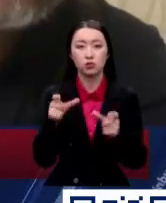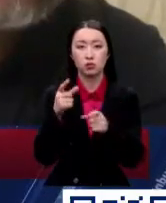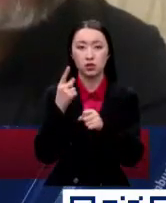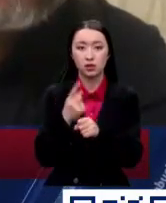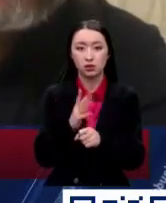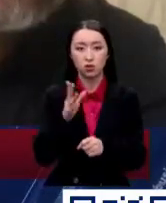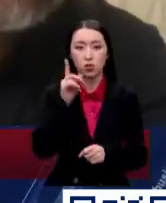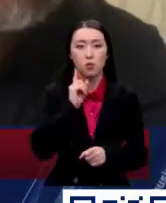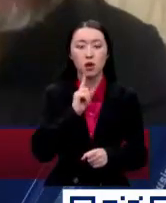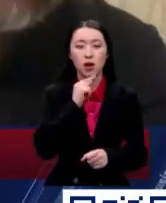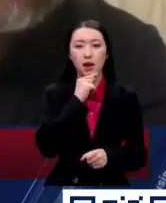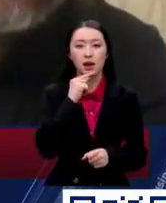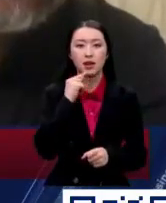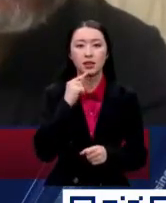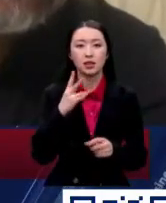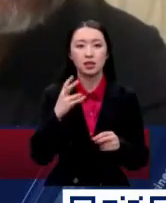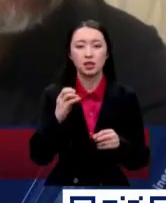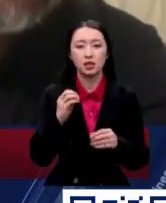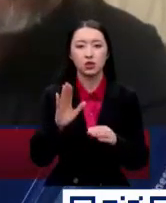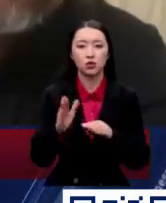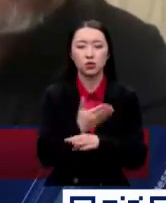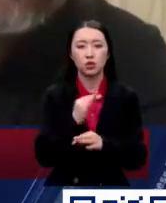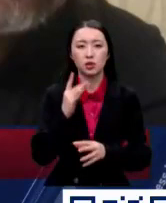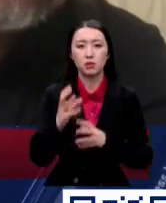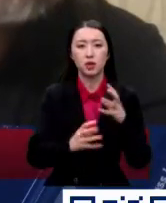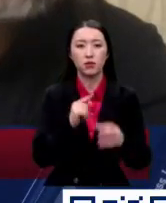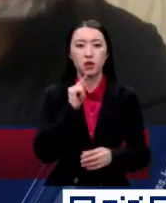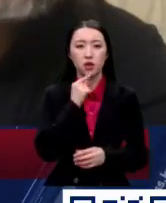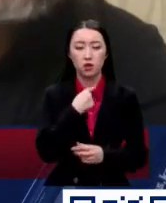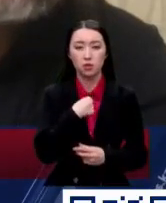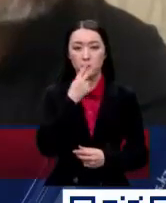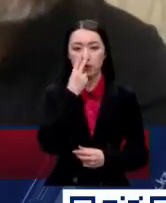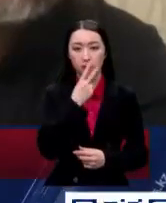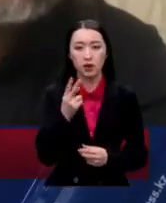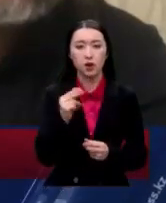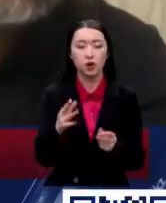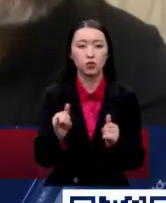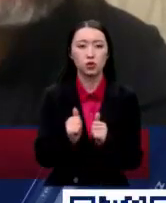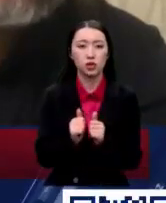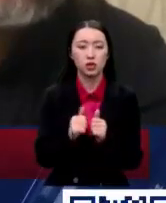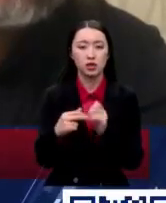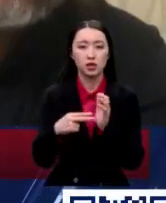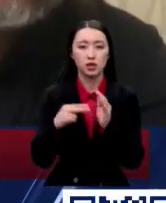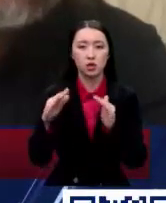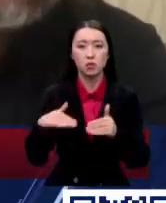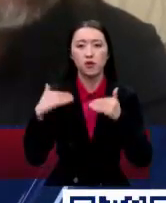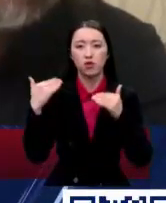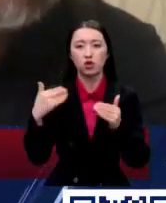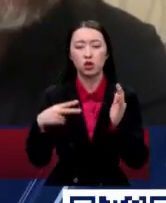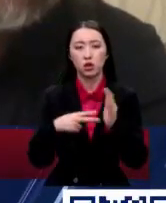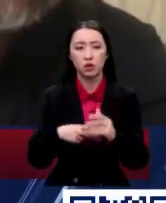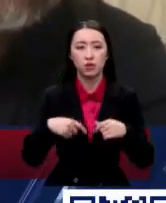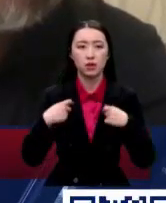не выдавят Россию из мировой экономики. Но мы видим, как сегодня у соседей повышаются цены на товары,